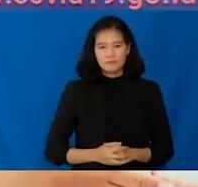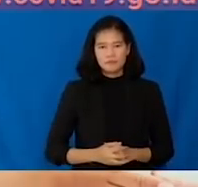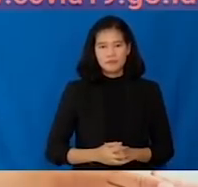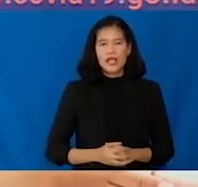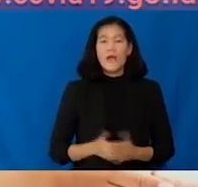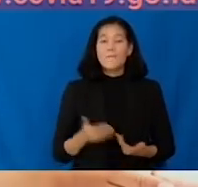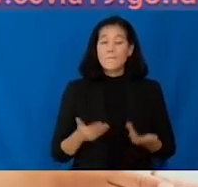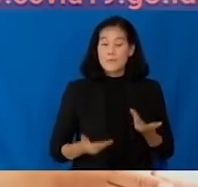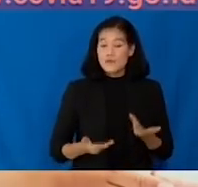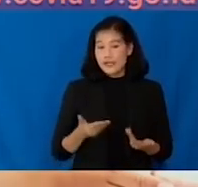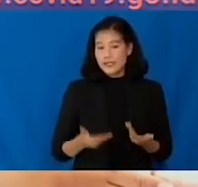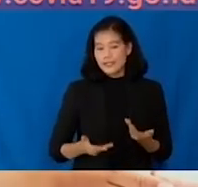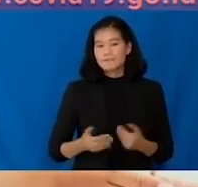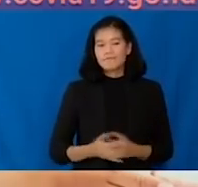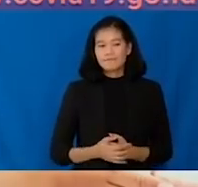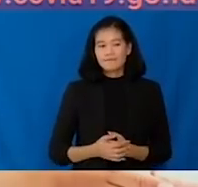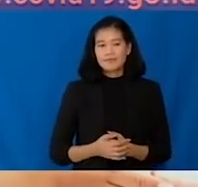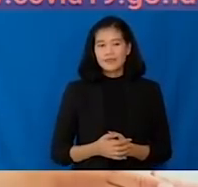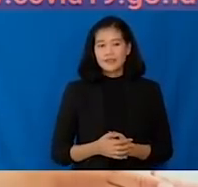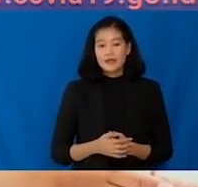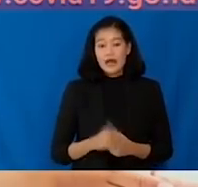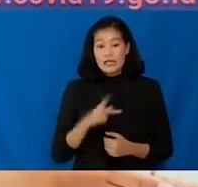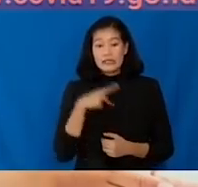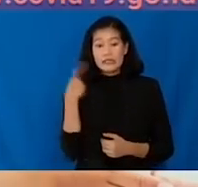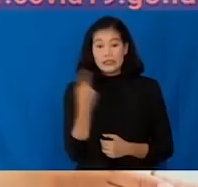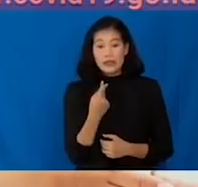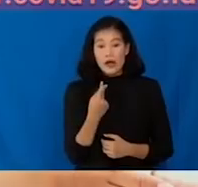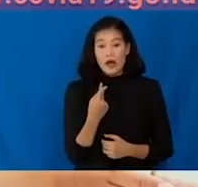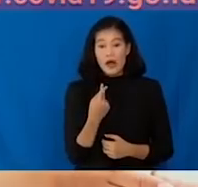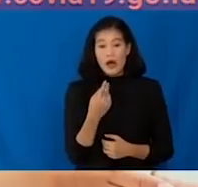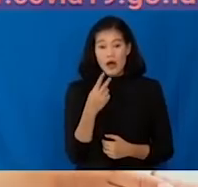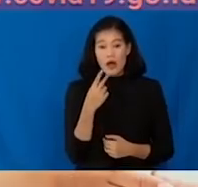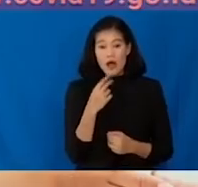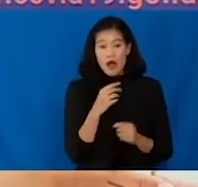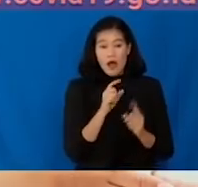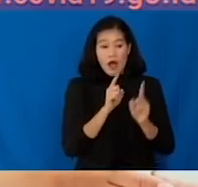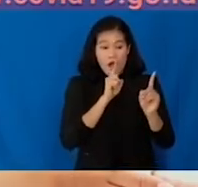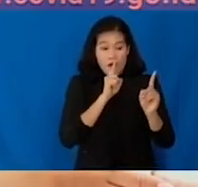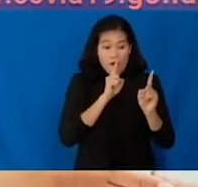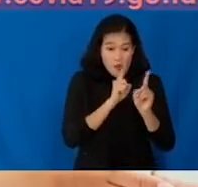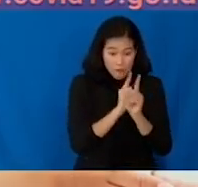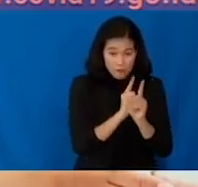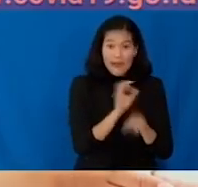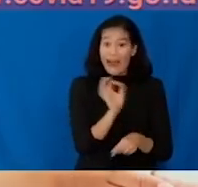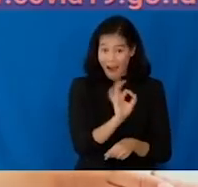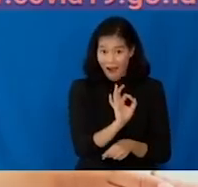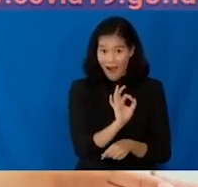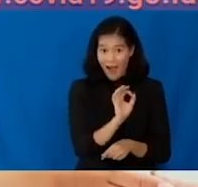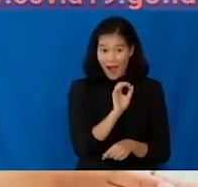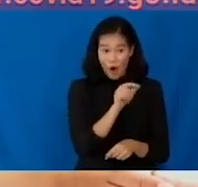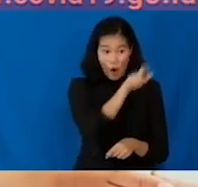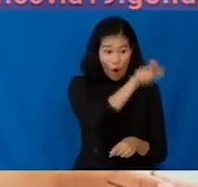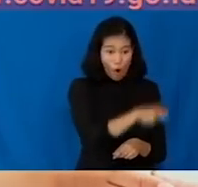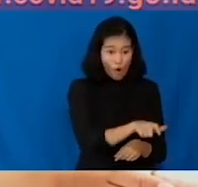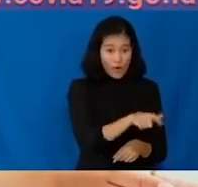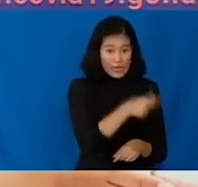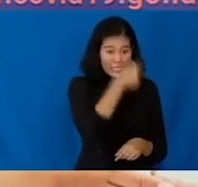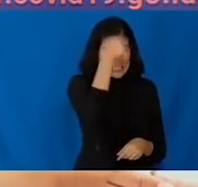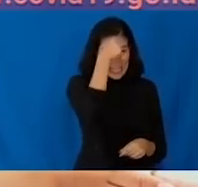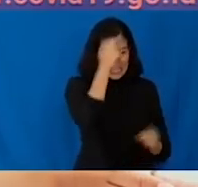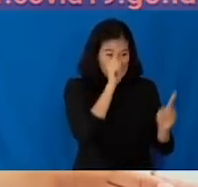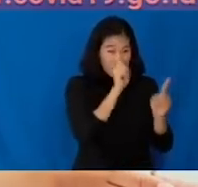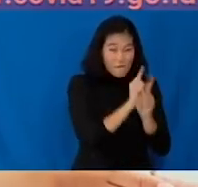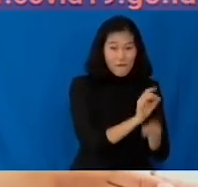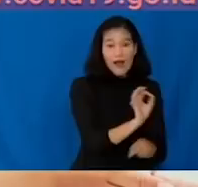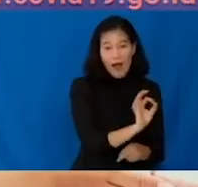mungkin kita sama klik tidak melaksanakan kontak dekat dengan orang yang sakit tetapi